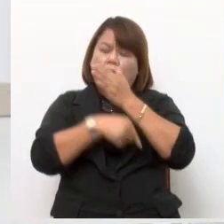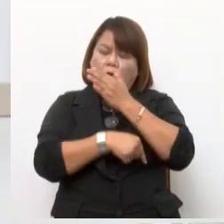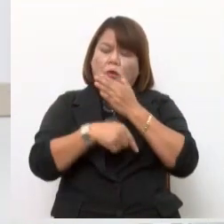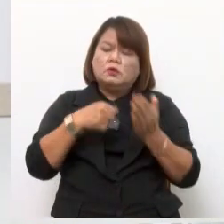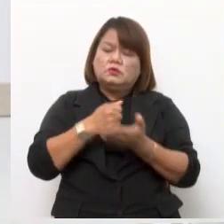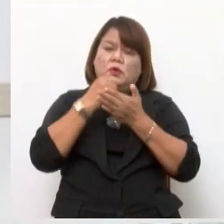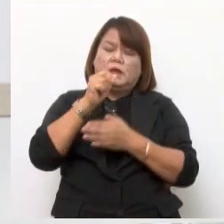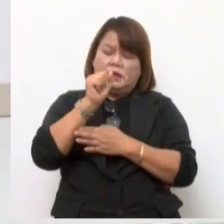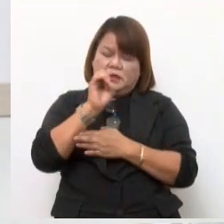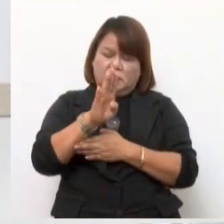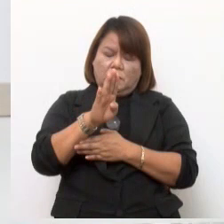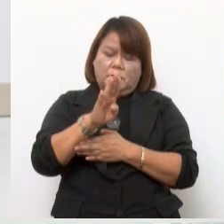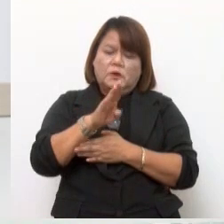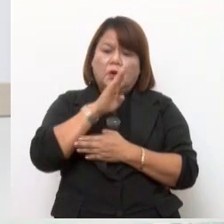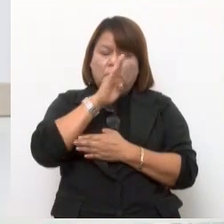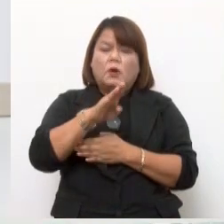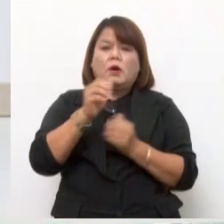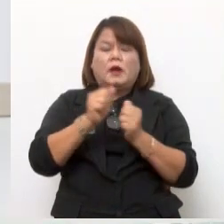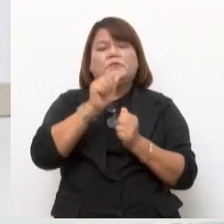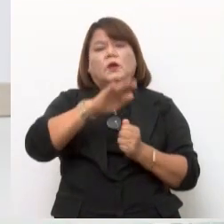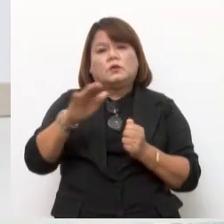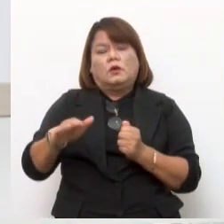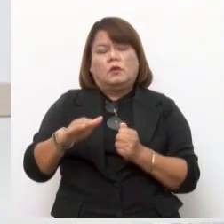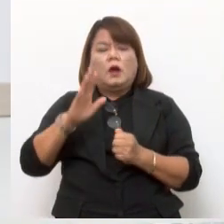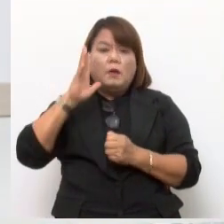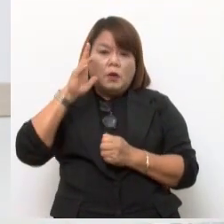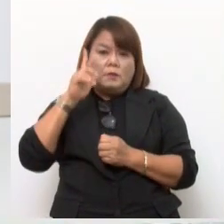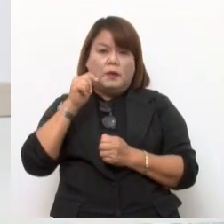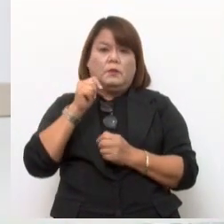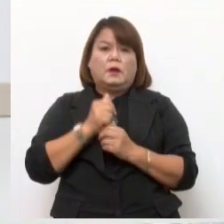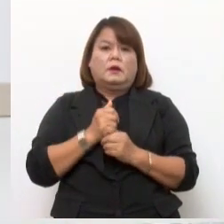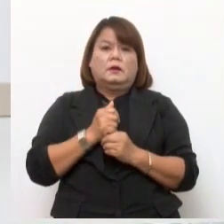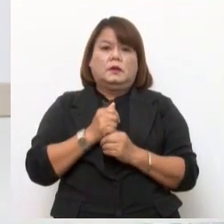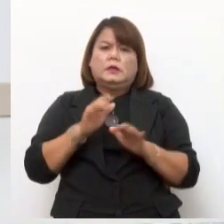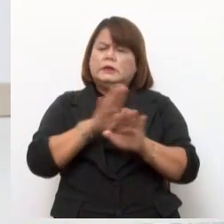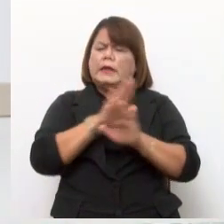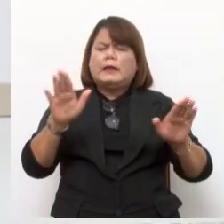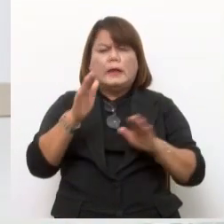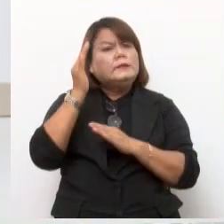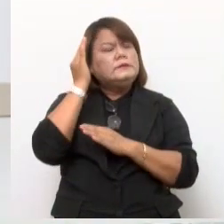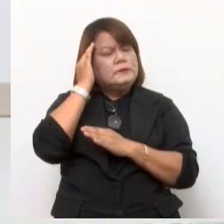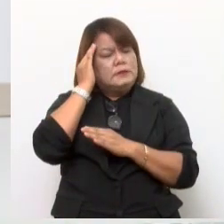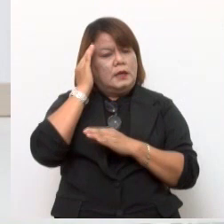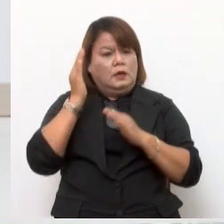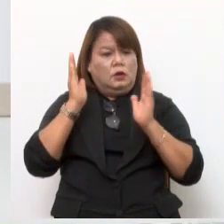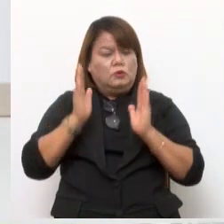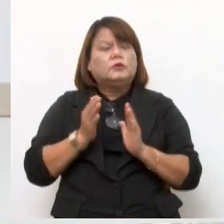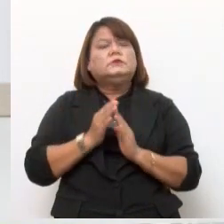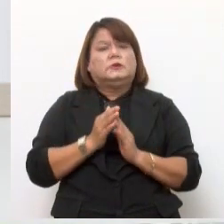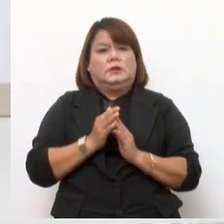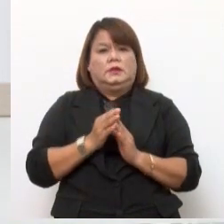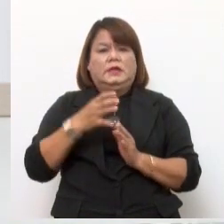อบก็ขอย้ำกับน้องๆที่เข้าสอบและผู้ปกครองว่าอย่าได้หลงเชื่อคนที่ไปแอบอ้างนะ